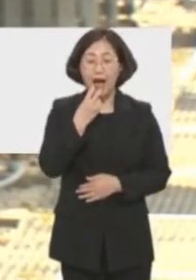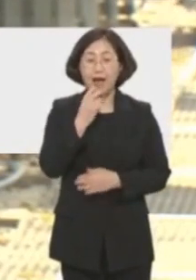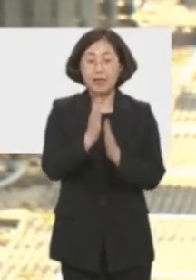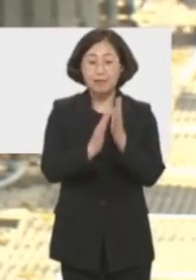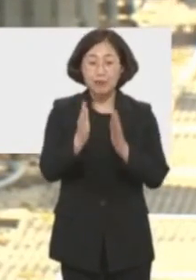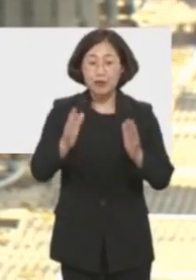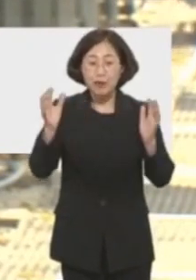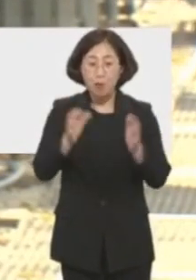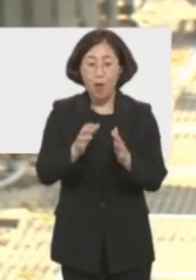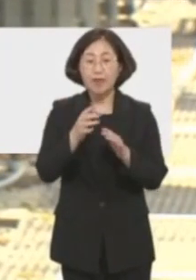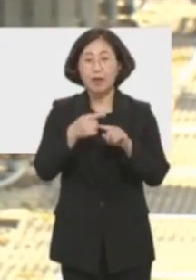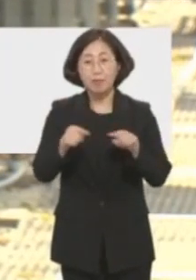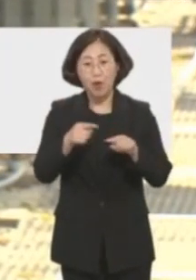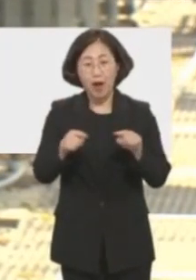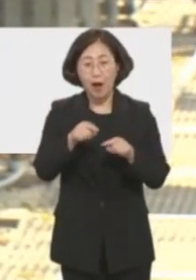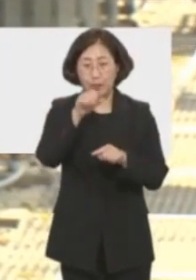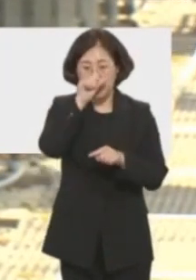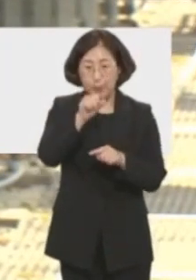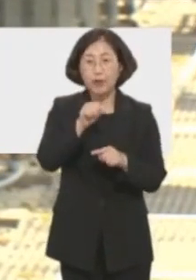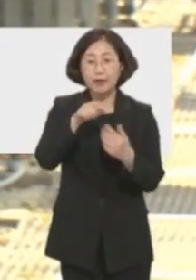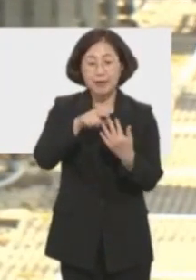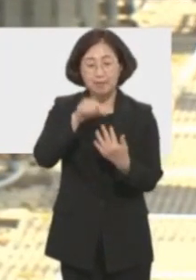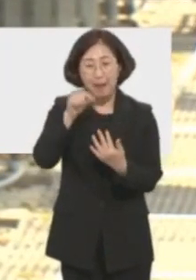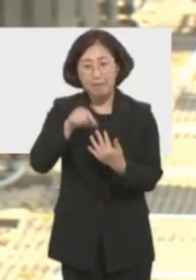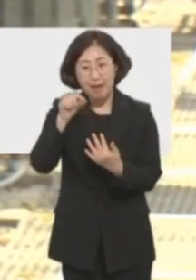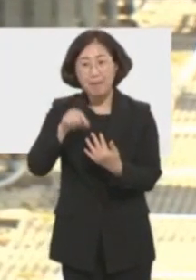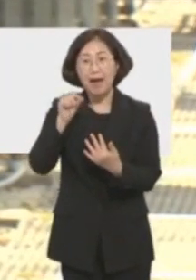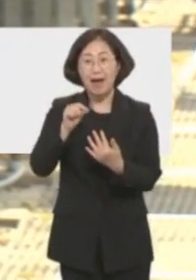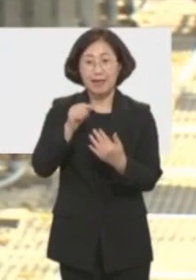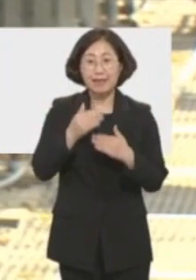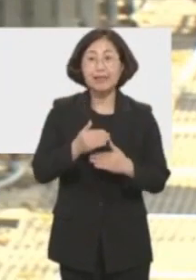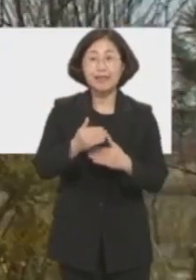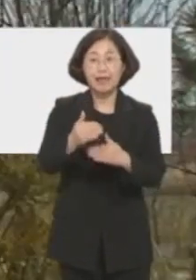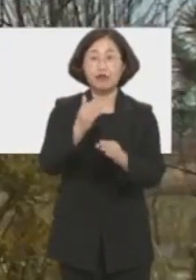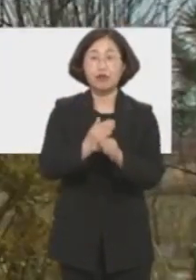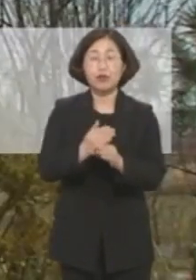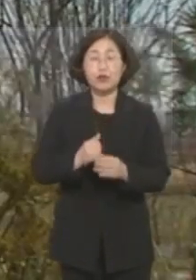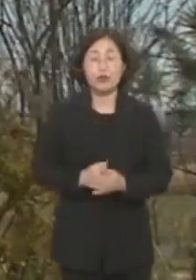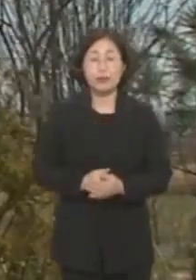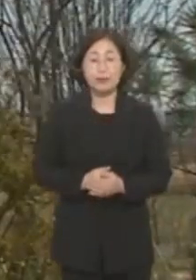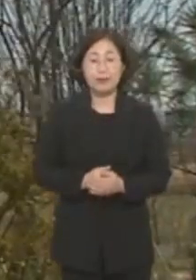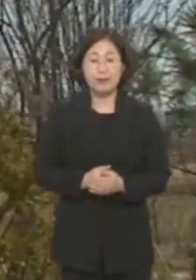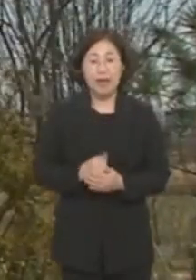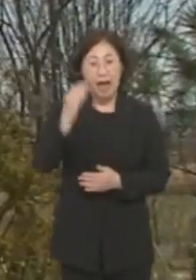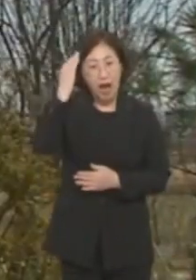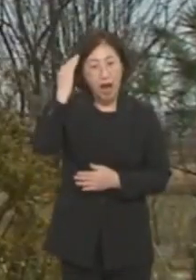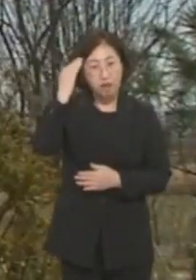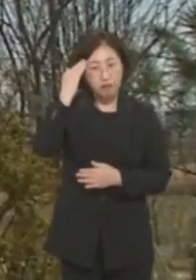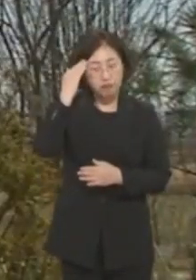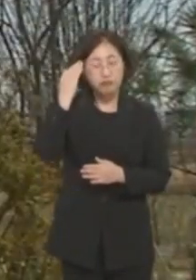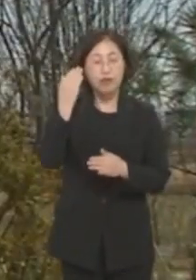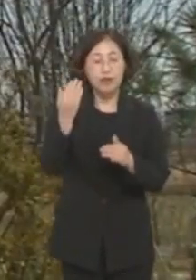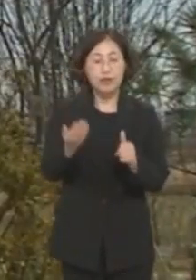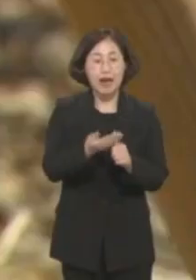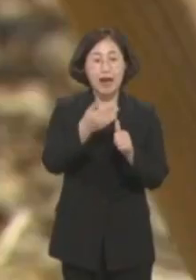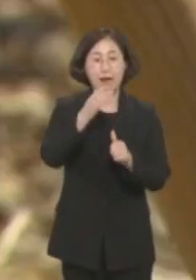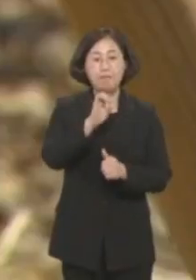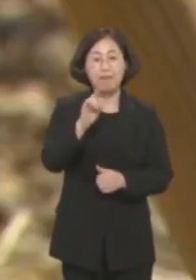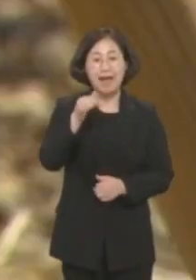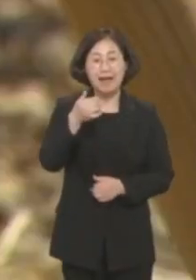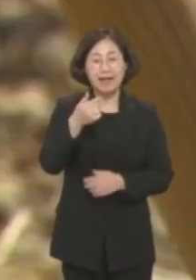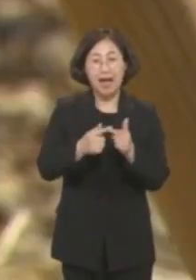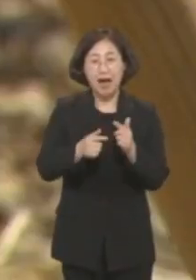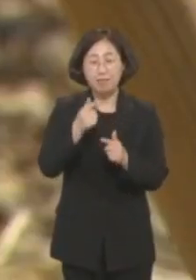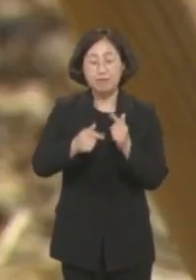모아서 측정하고 우수종을 발굴해내는 그런 작업을 진행해오고 있고 순수 자생종인 팽나무와 느티나무는